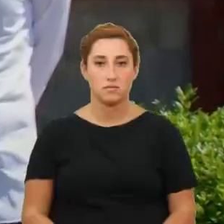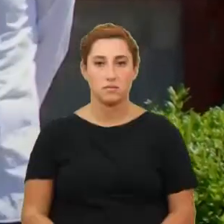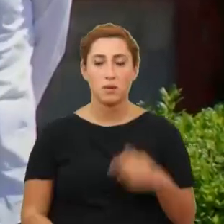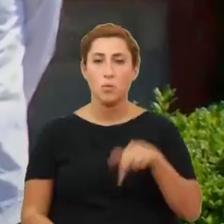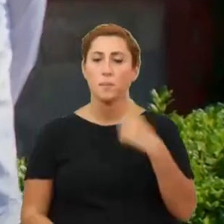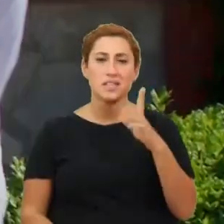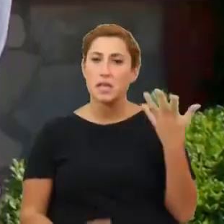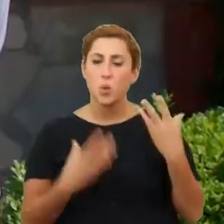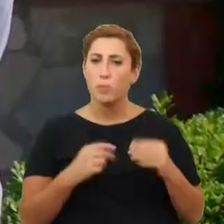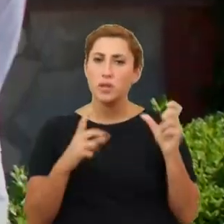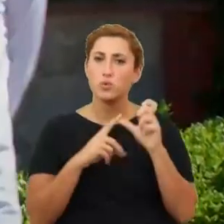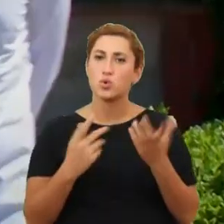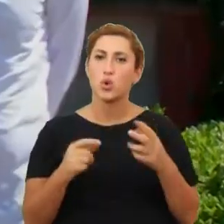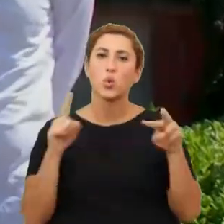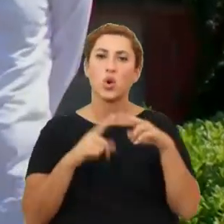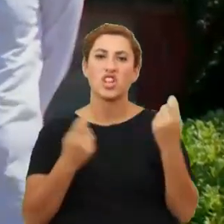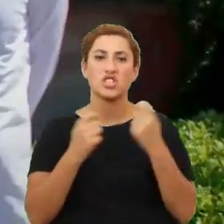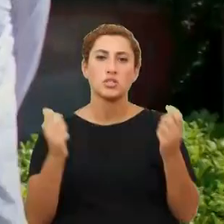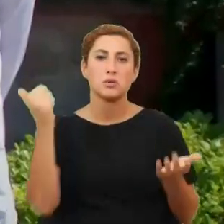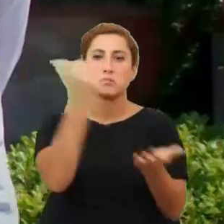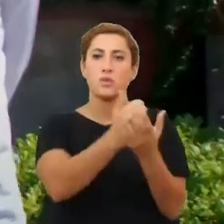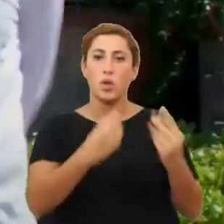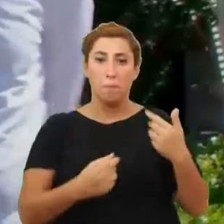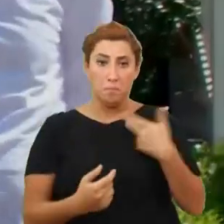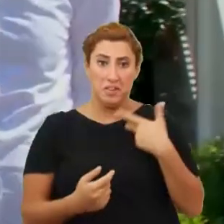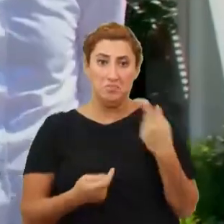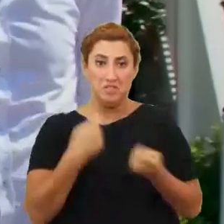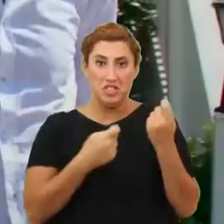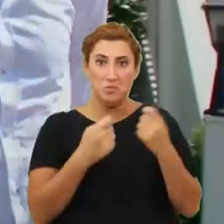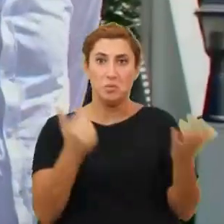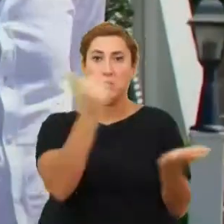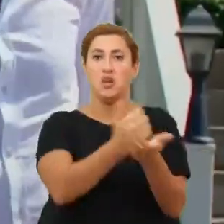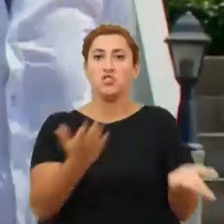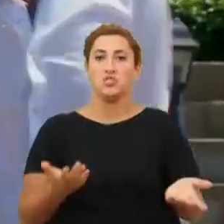Böyle bir şey nasıl olabilir Şükrü? Nurhan şirketin başına geçti. Benim şirketimin başına.